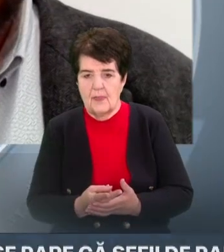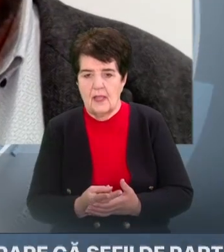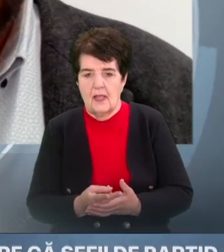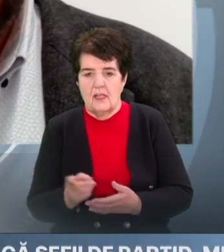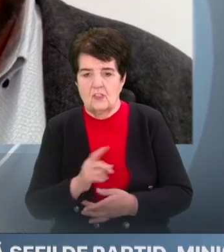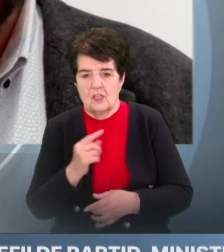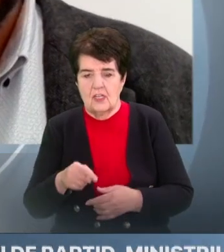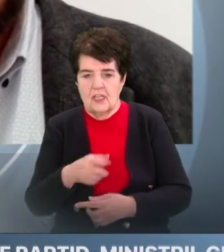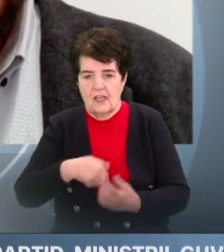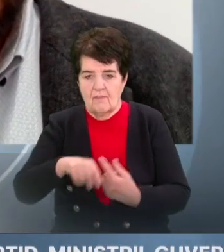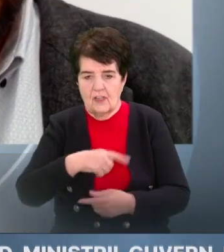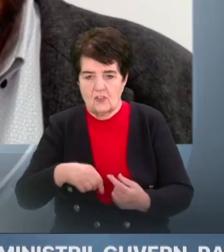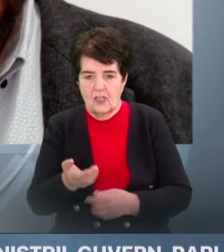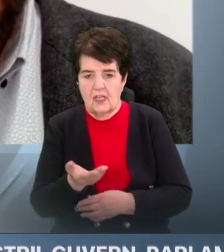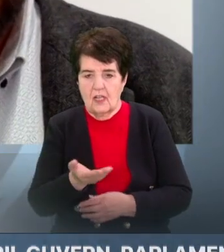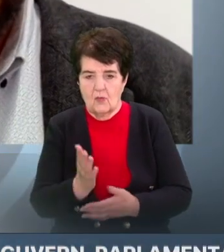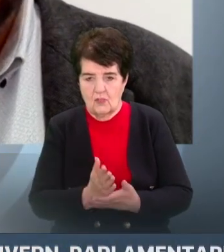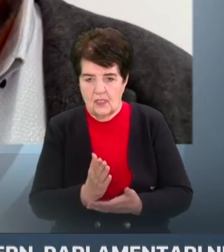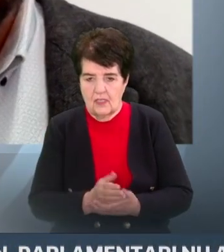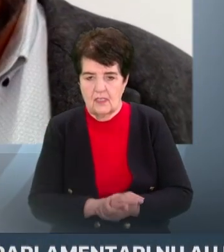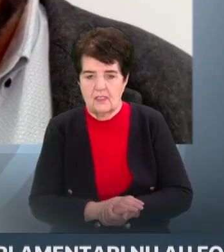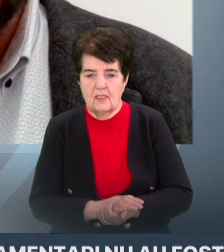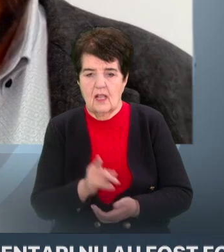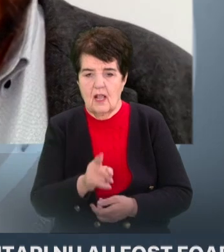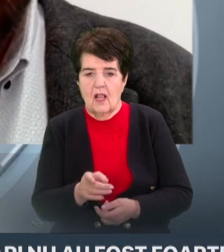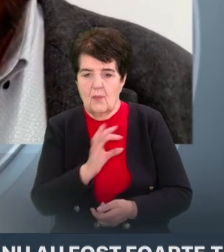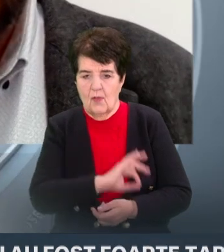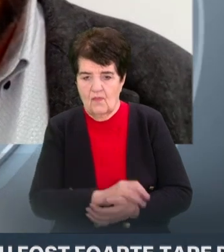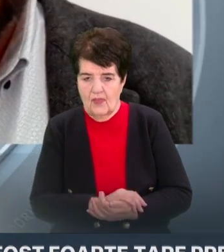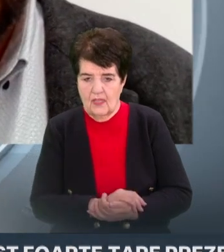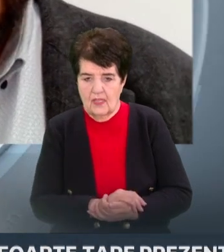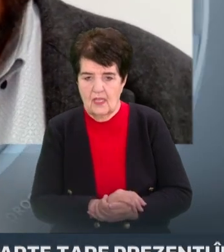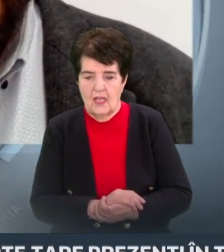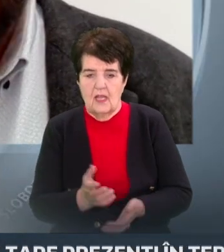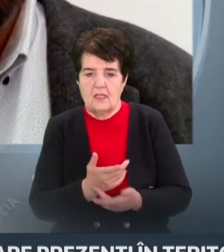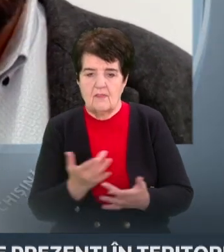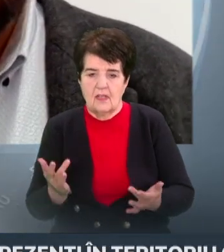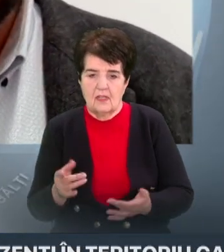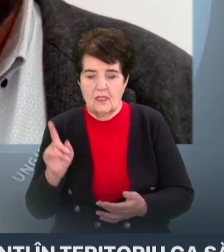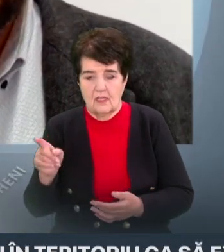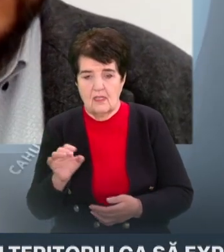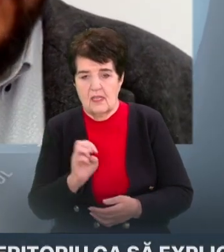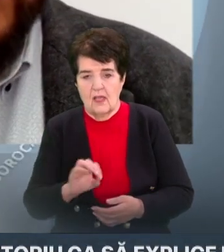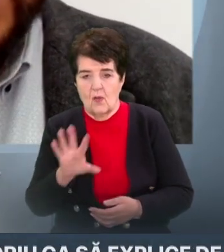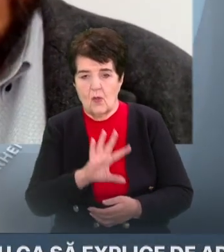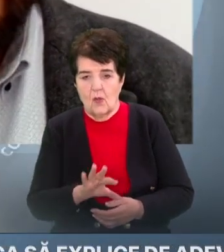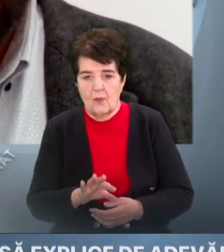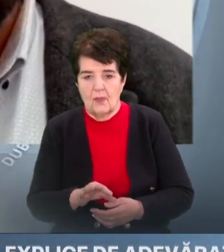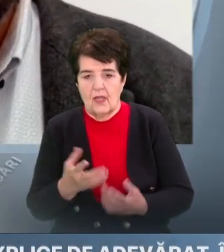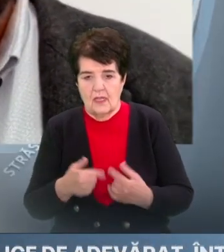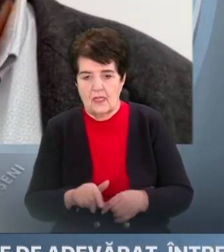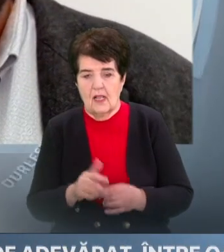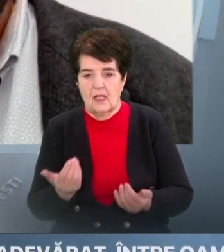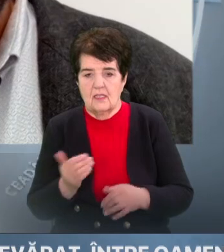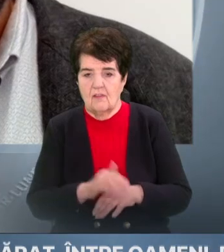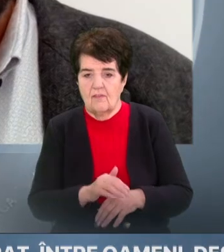afaceri din regiunea Găgăuză care profită de diferite fonduri europene. Dar lipsa aceasta de comunicare,